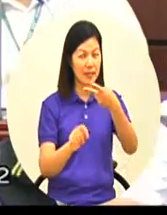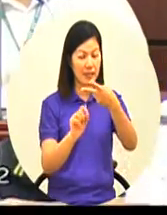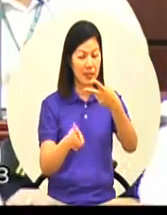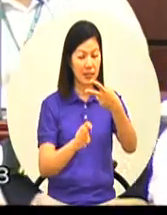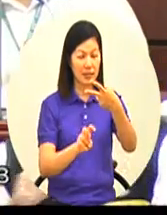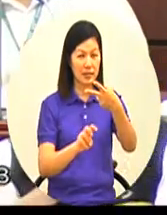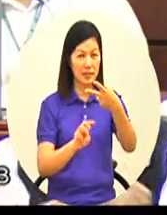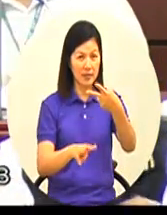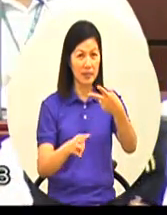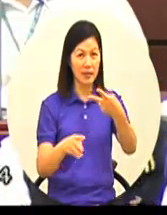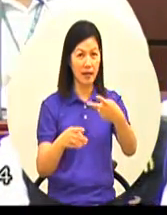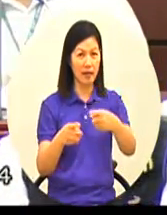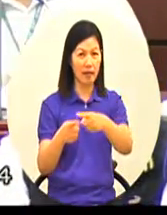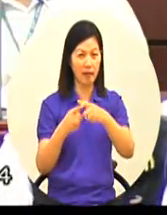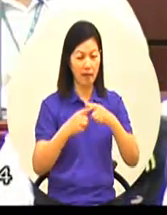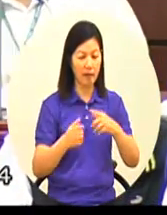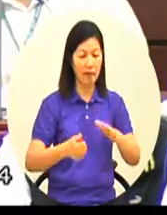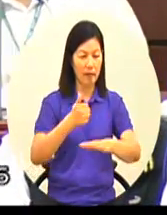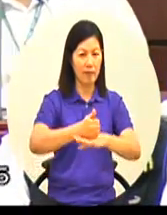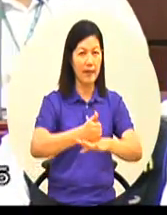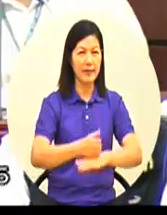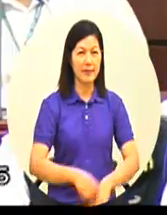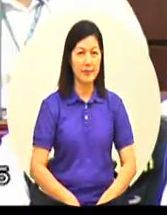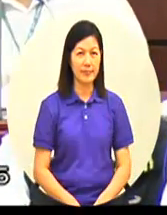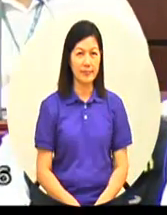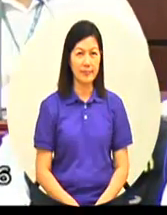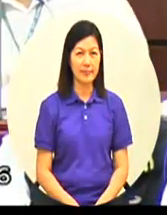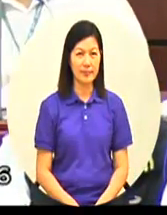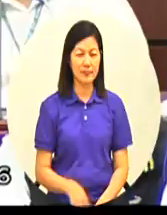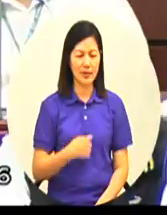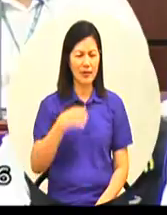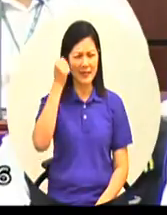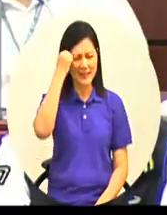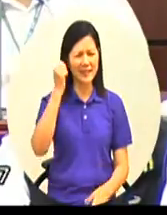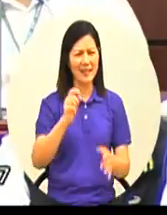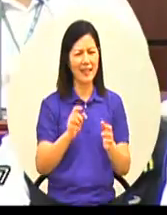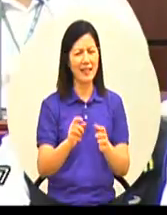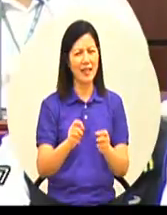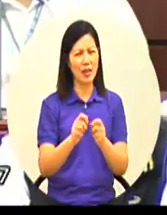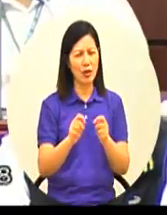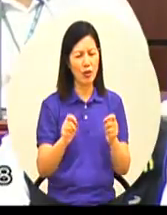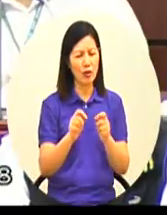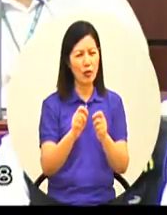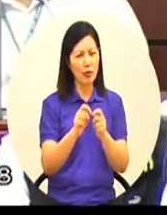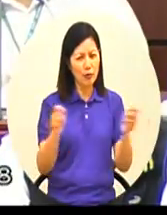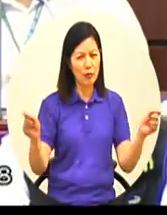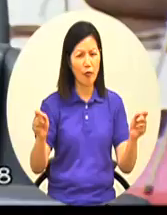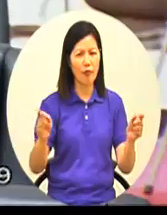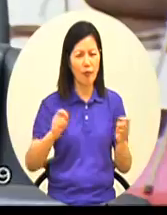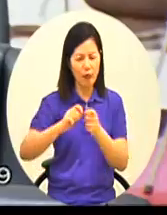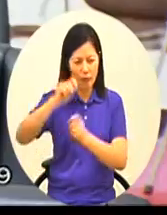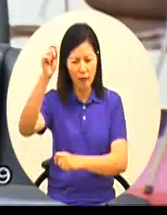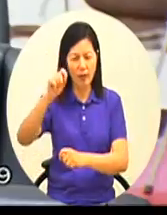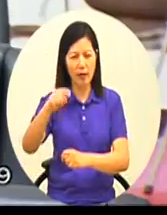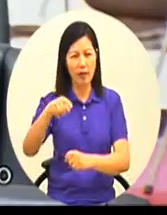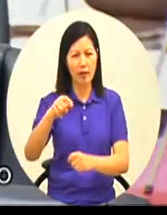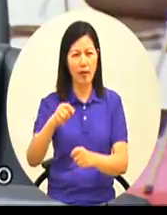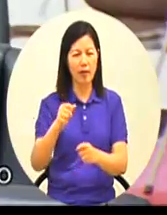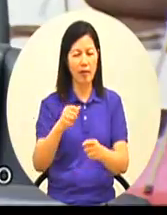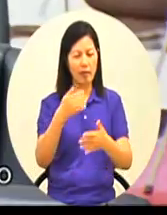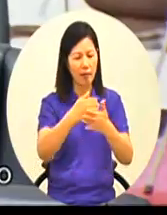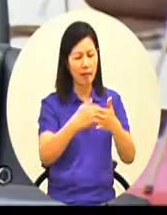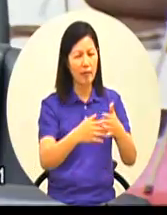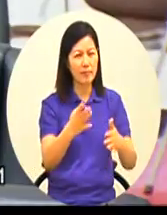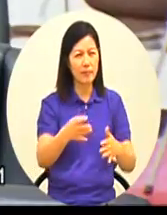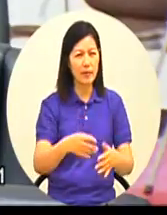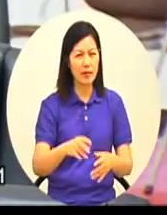来的。 23号嘛是已经， 我只记得有永字辈跟长字辈的。 你看，我们自己在管理的主管都没